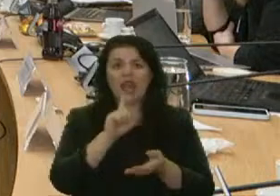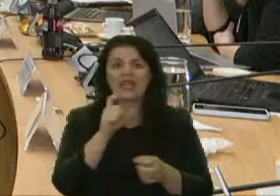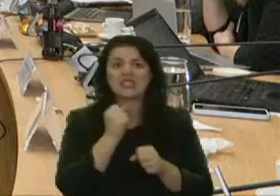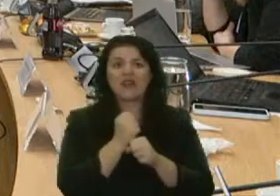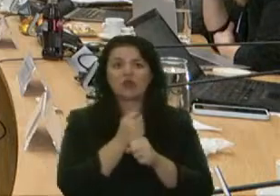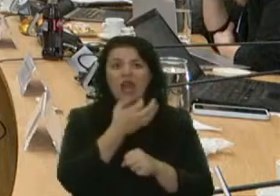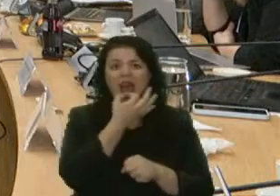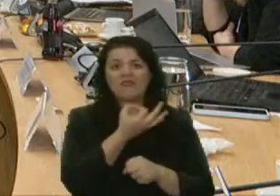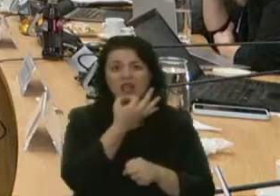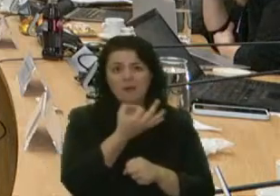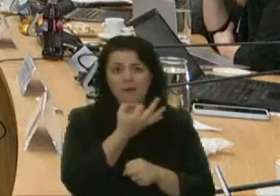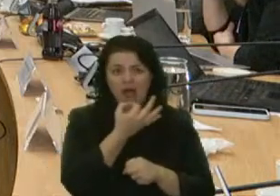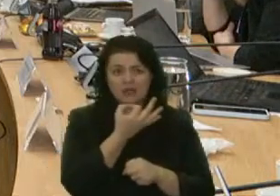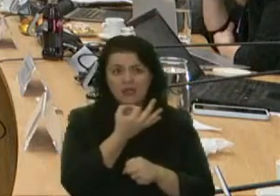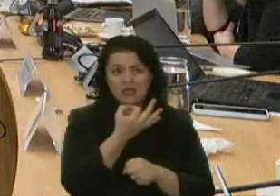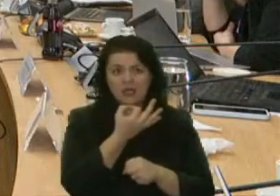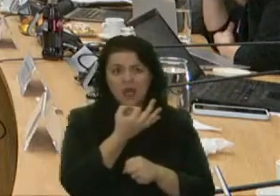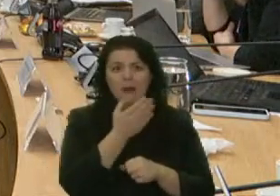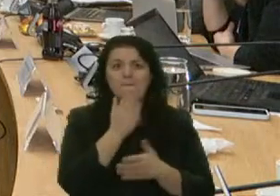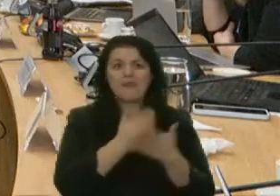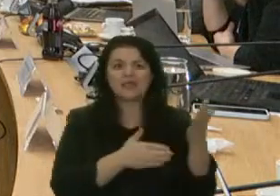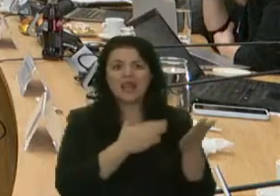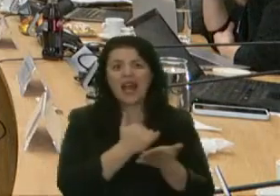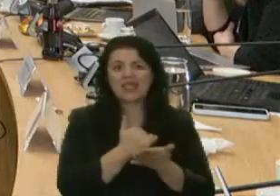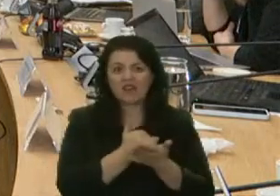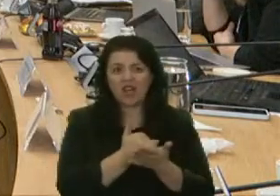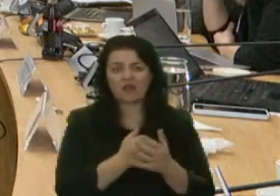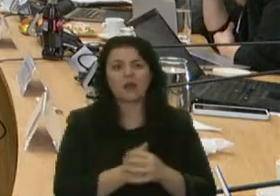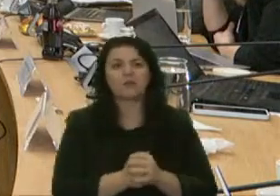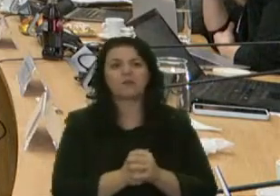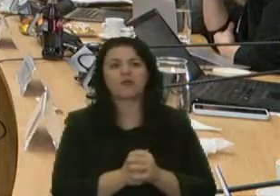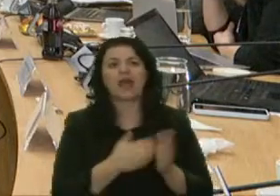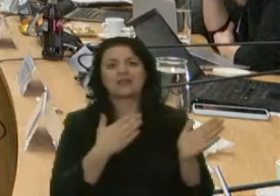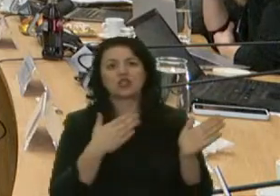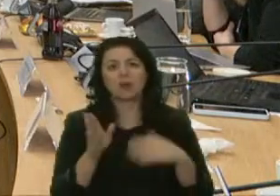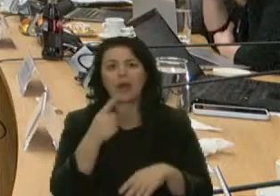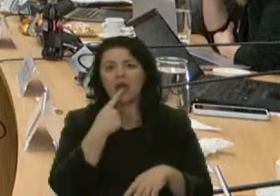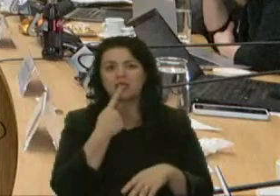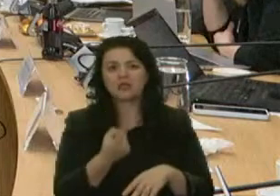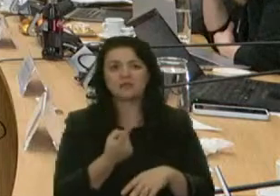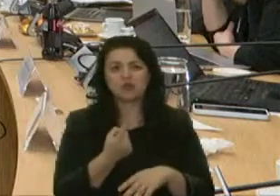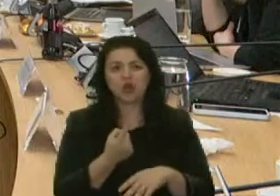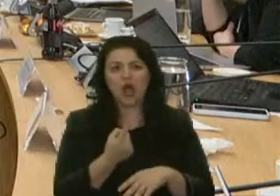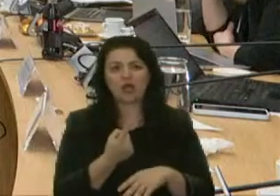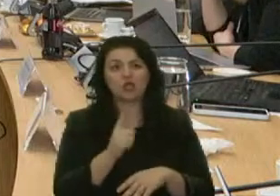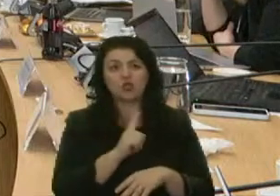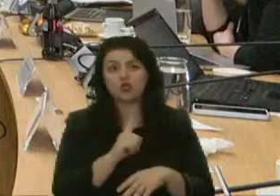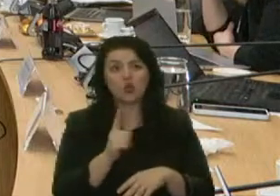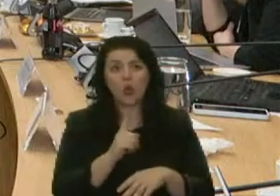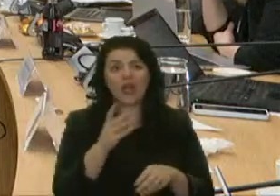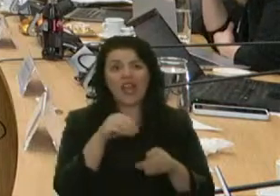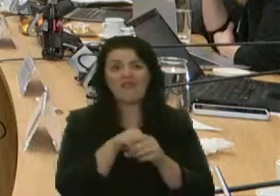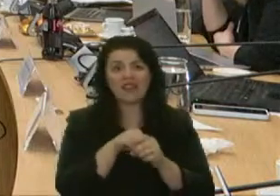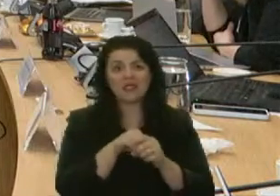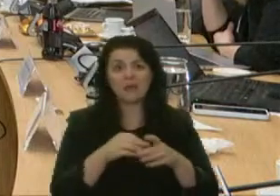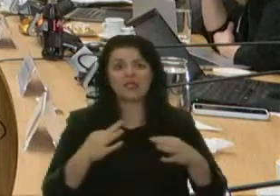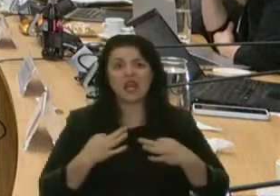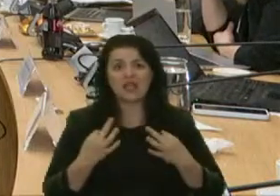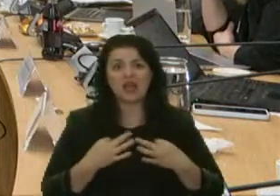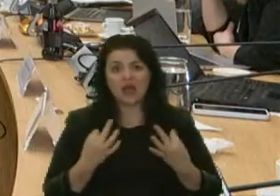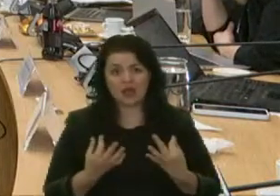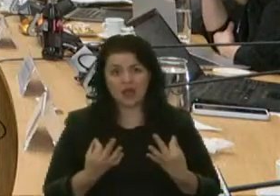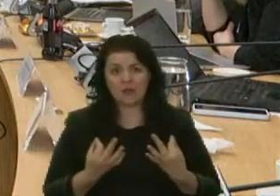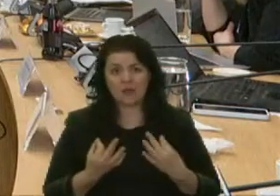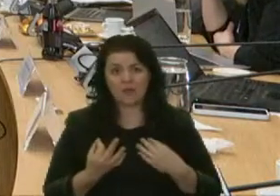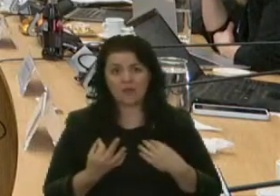afirmații care sunt doar să spun așa parțial adevărate Ați început prin a spune că nu investim în sănătate dacă